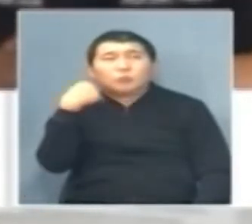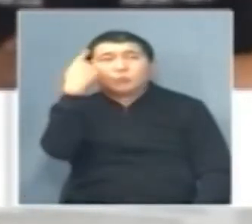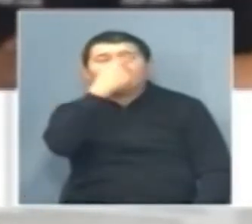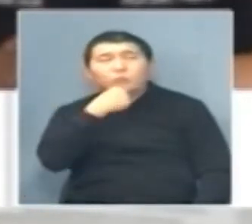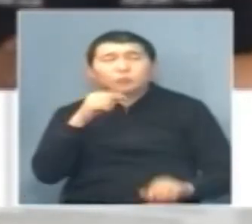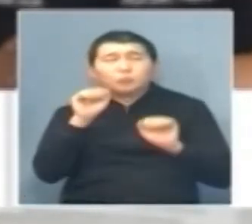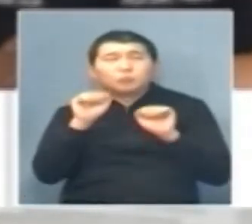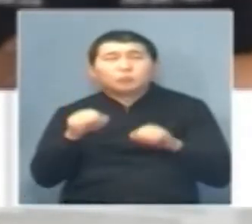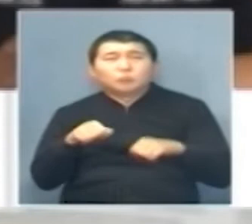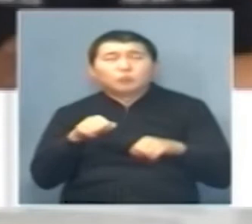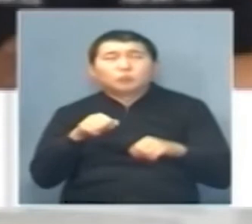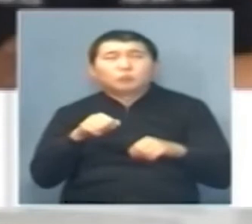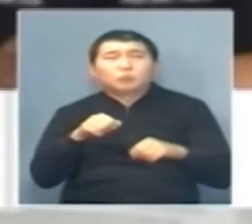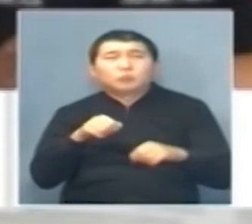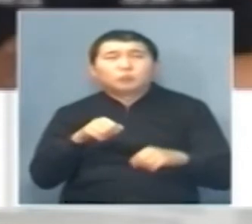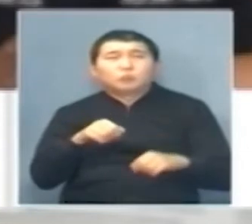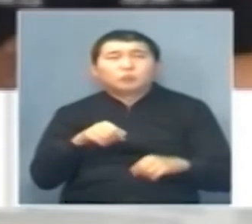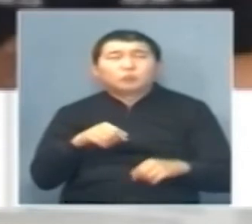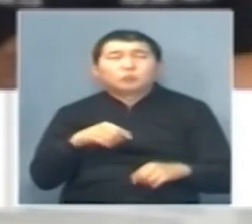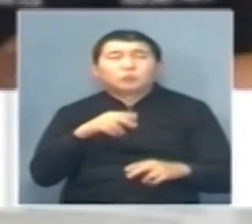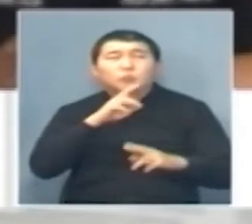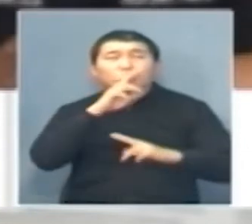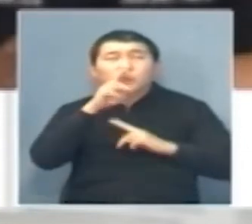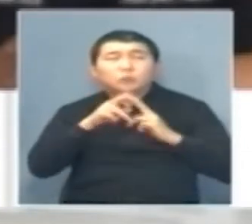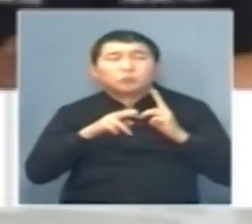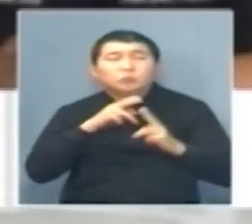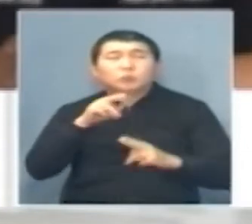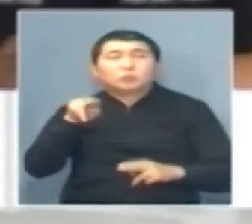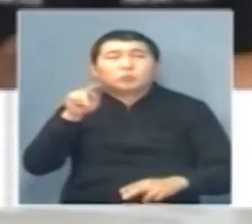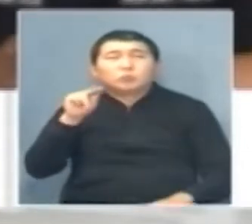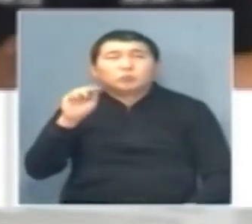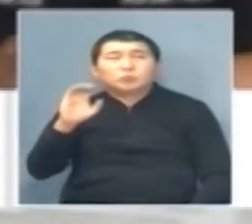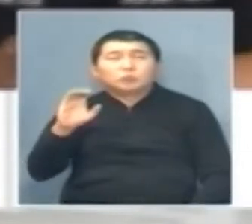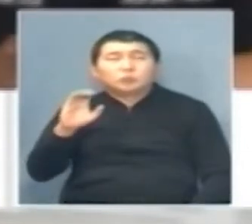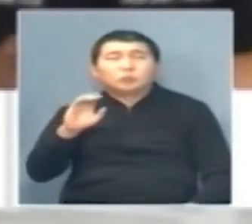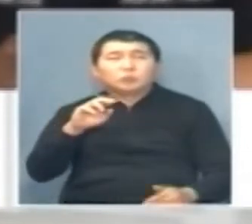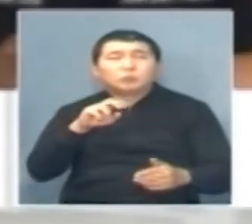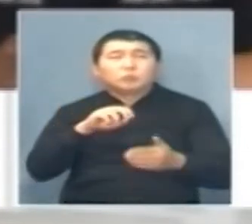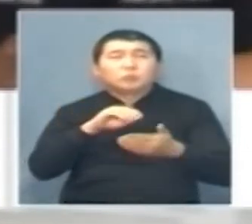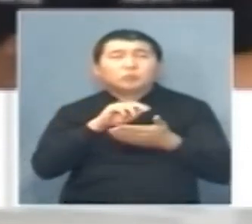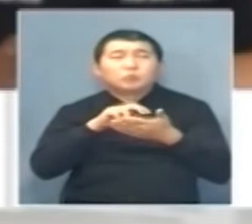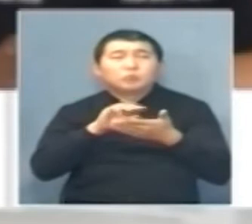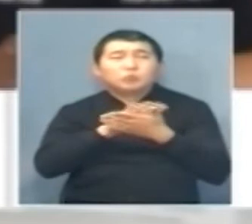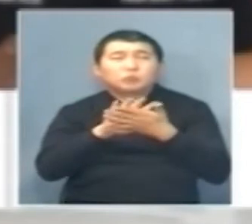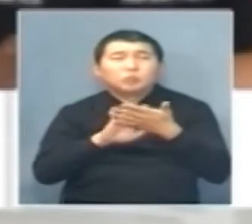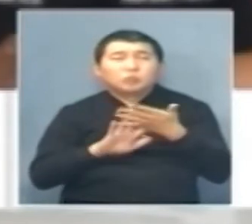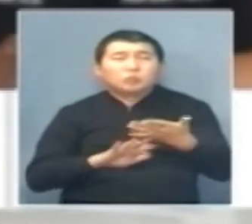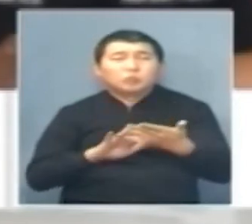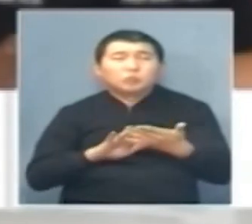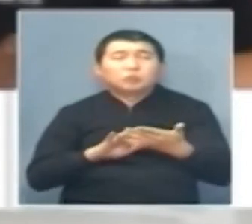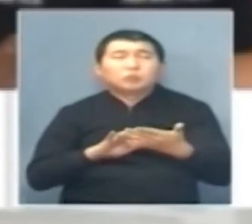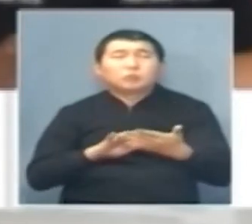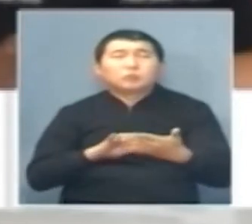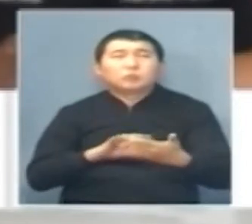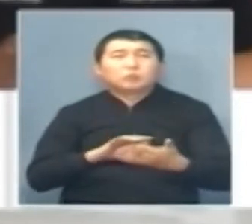территориальное подразделение департамента по ЧС Восточно-Казахстанской области с письменным заявлением о даче разъяснений по